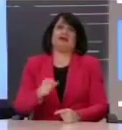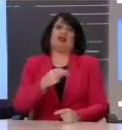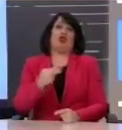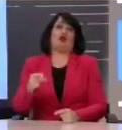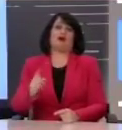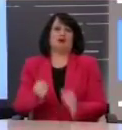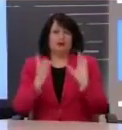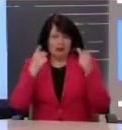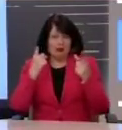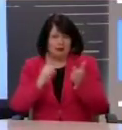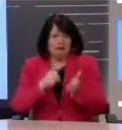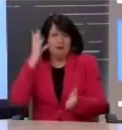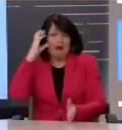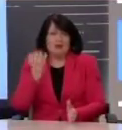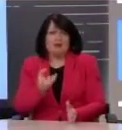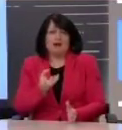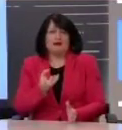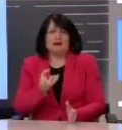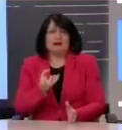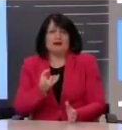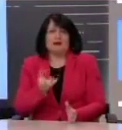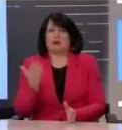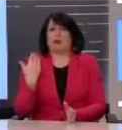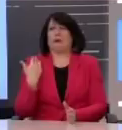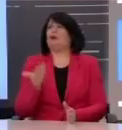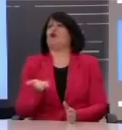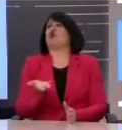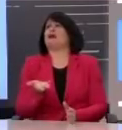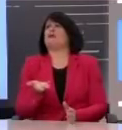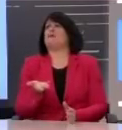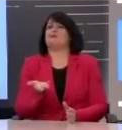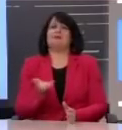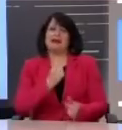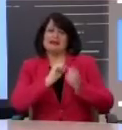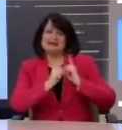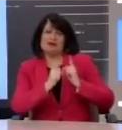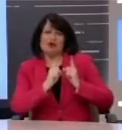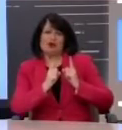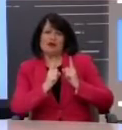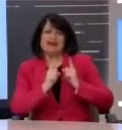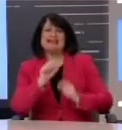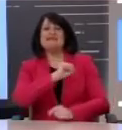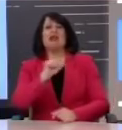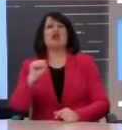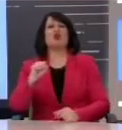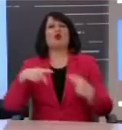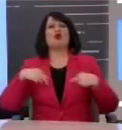συνάδελφοι της Νέας Δημοκρατίας. Η πιο πρόσφατη ήταν η συμφωνία επί Υπουργείας του κύριου Σπηλιωτόπουλου,